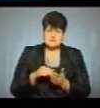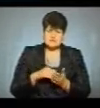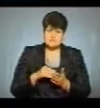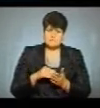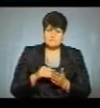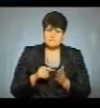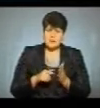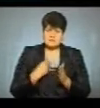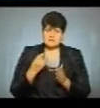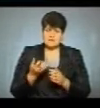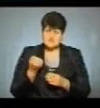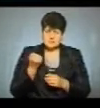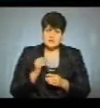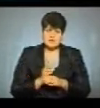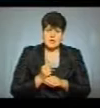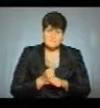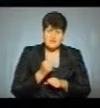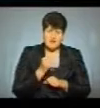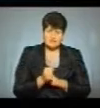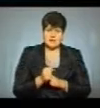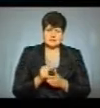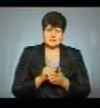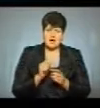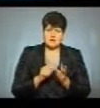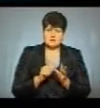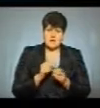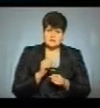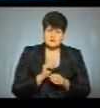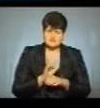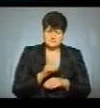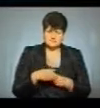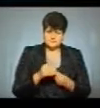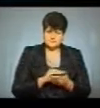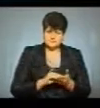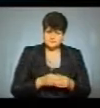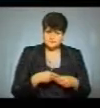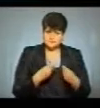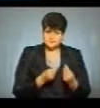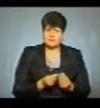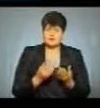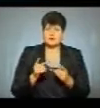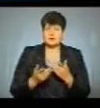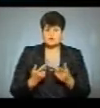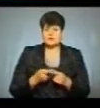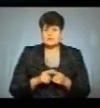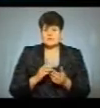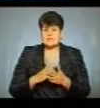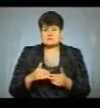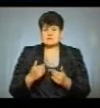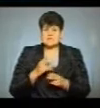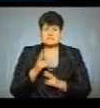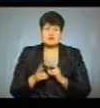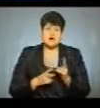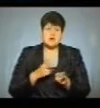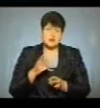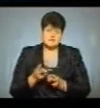направлення на відповідні на аналізи, якщо є потреба у цьому. Якщо це є звернення з скаргами,